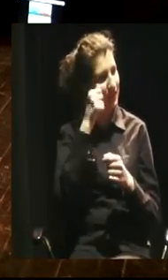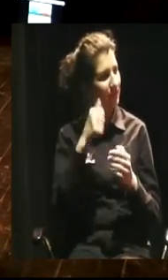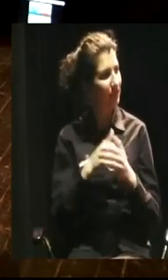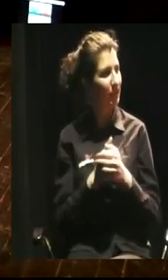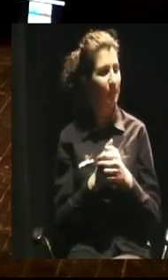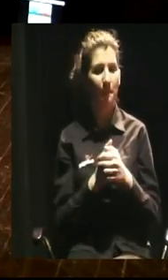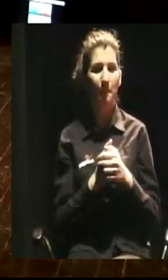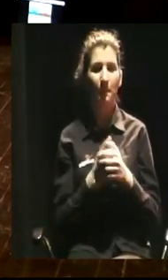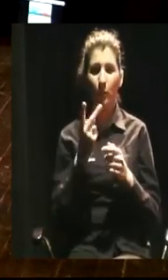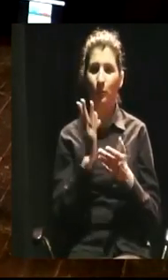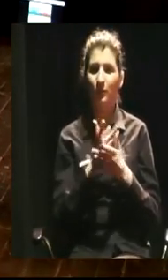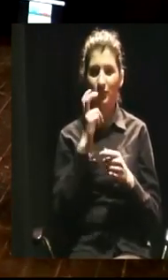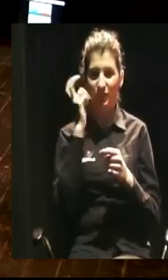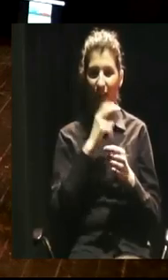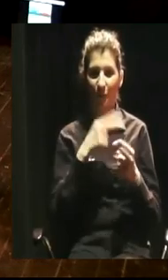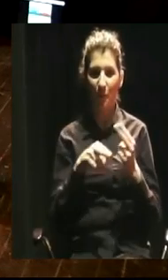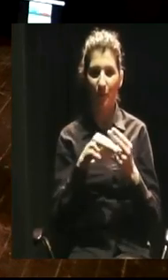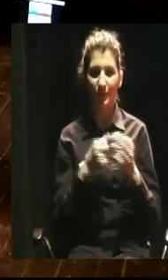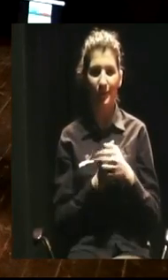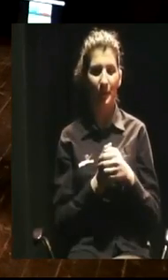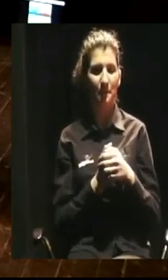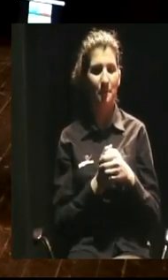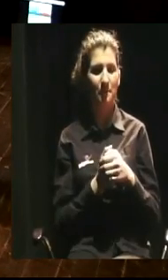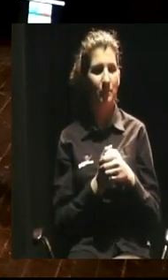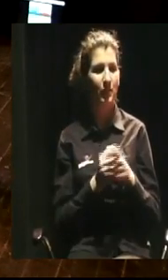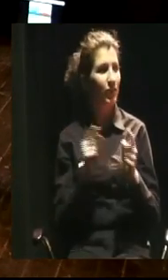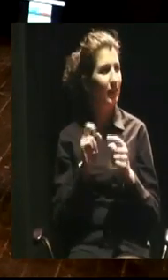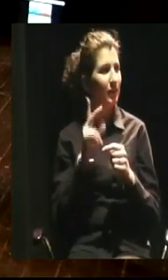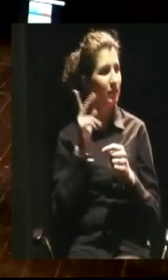O, to już jest ciekawa odpowiedź. Czyli nie